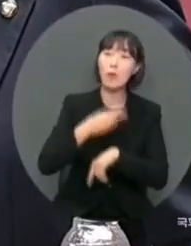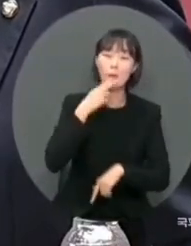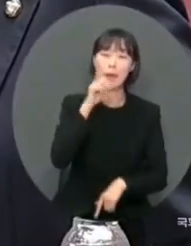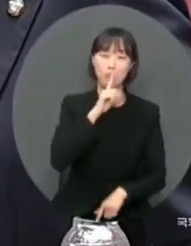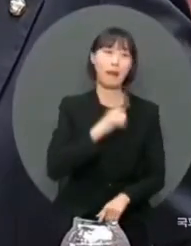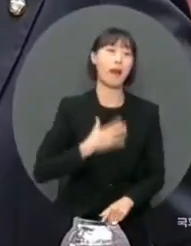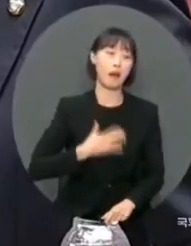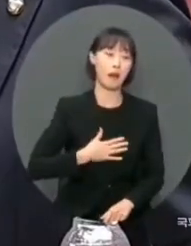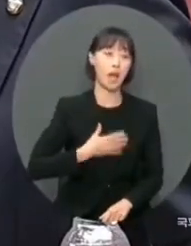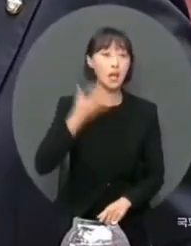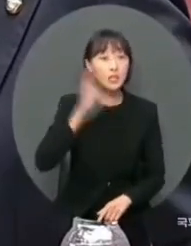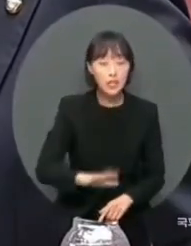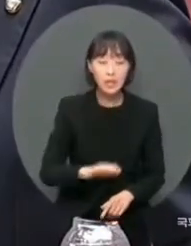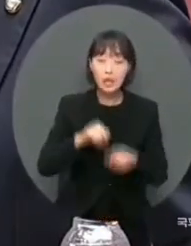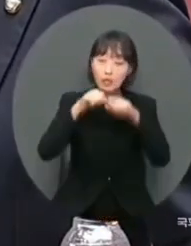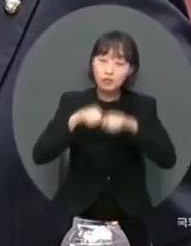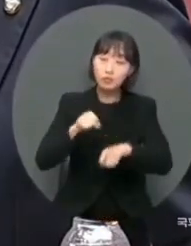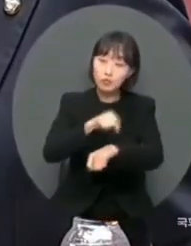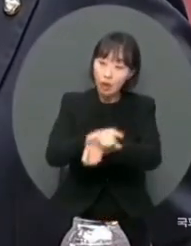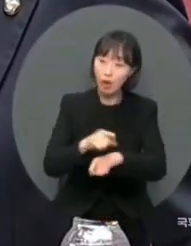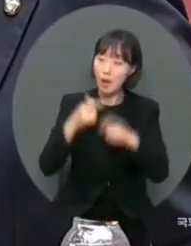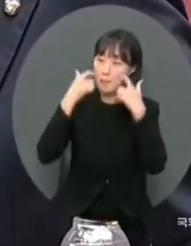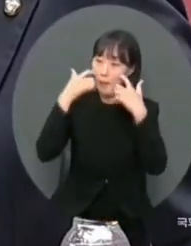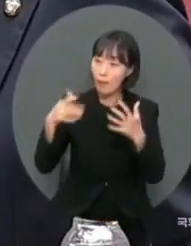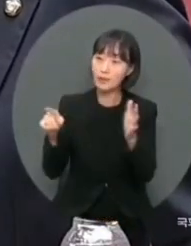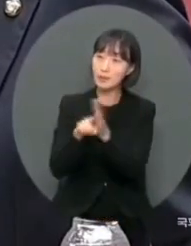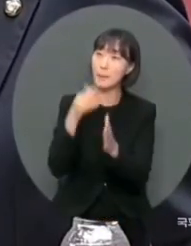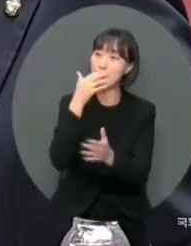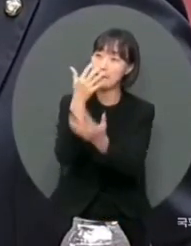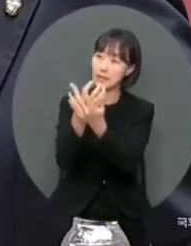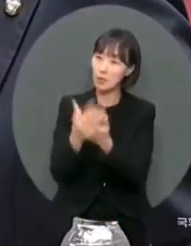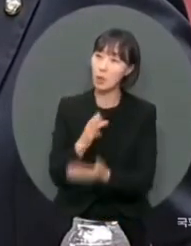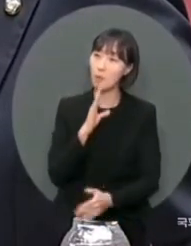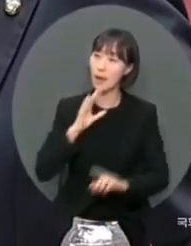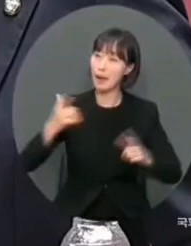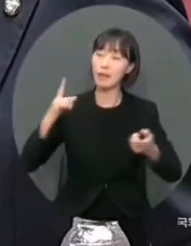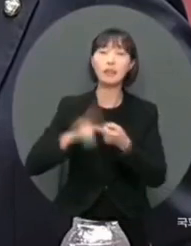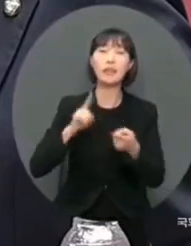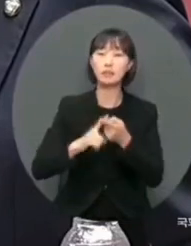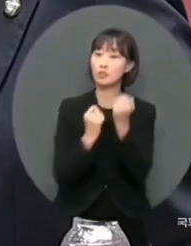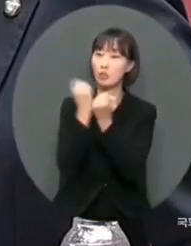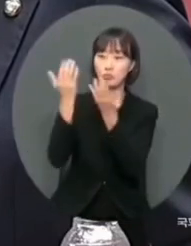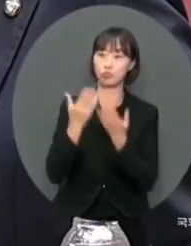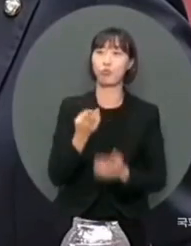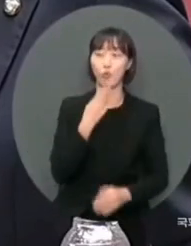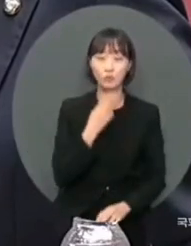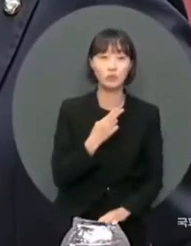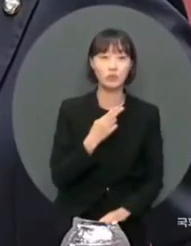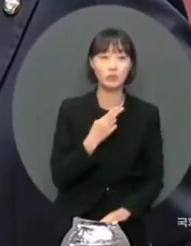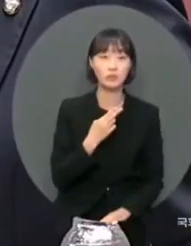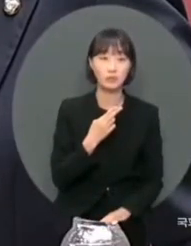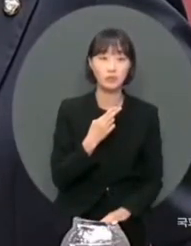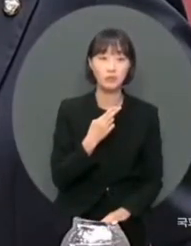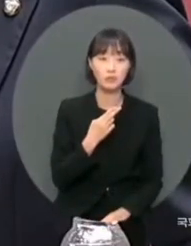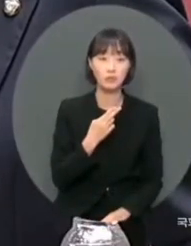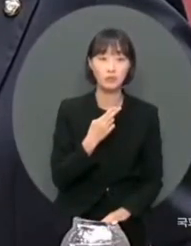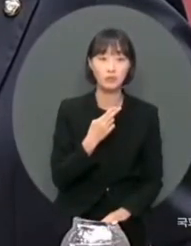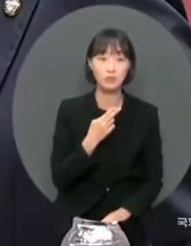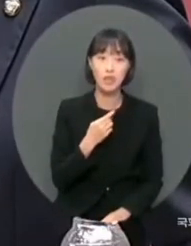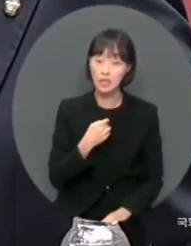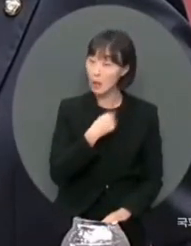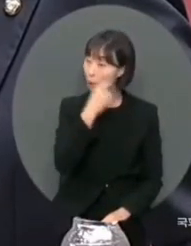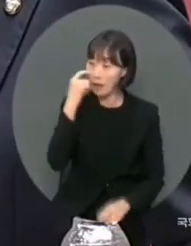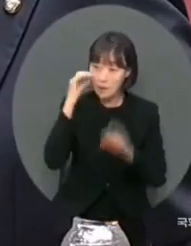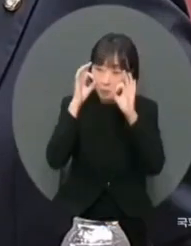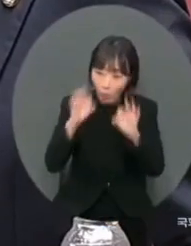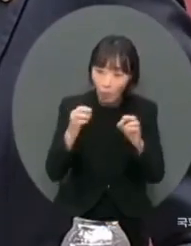구체성과 명확한 하나의 그런 그 기초적인 거를 말씀을 안 하시고 제가 그거를 입증할 수 있는 방법도